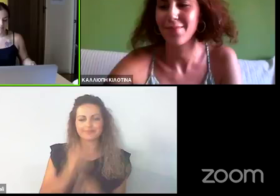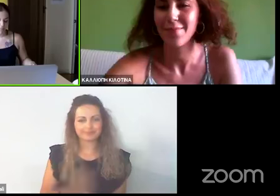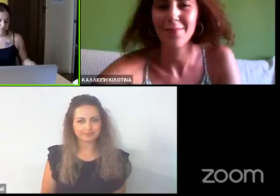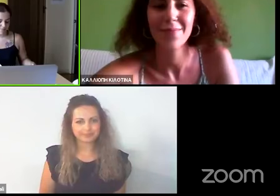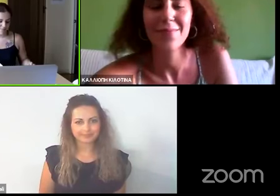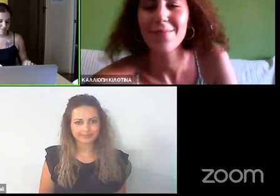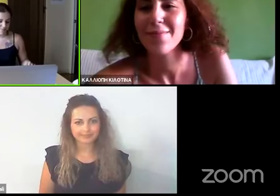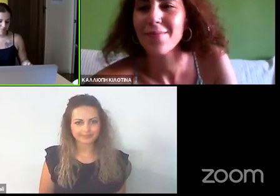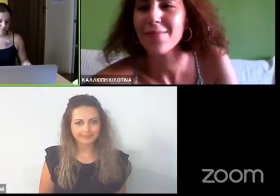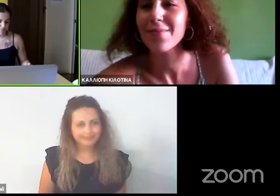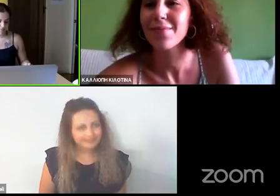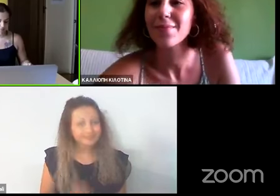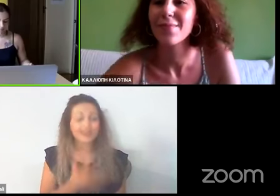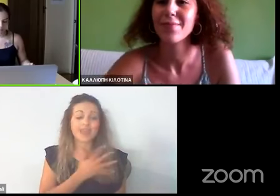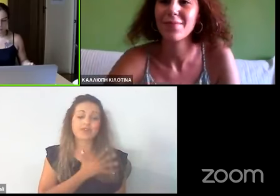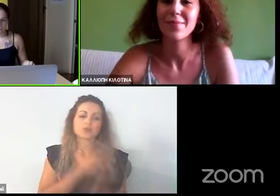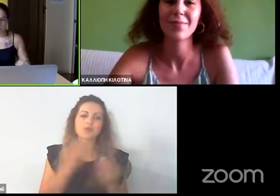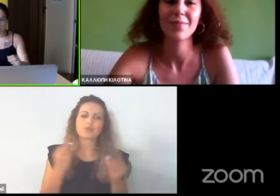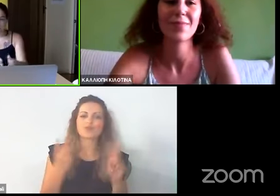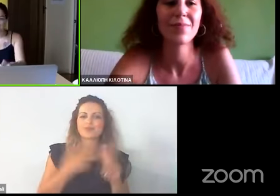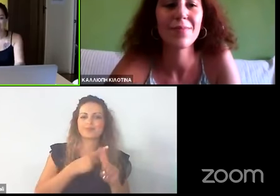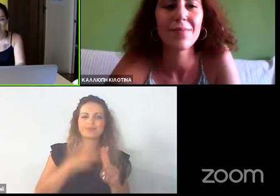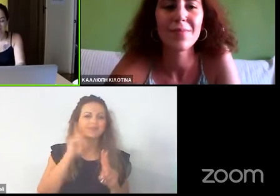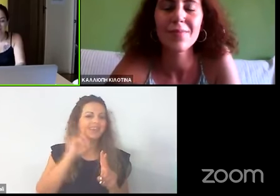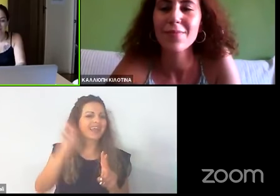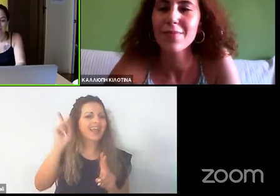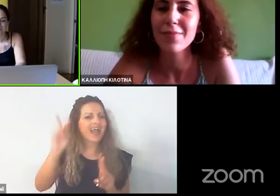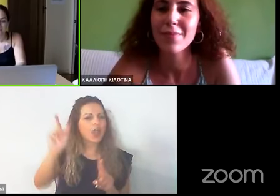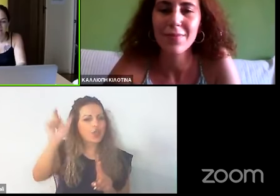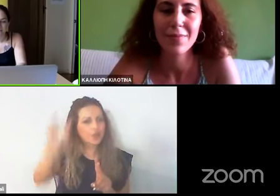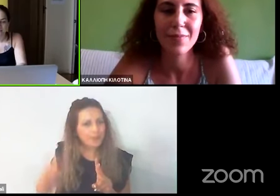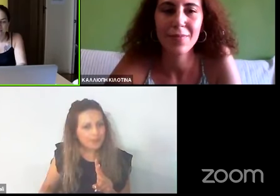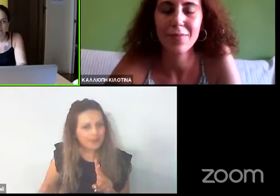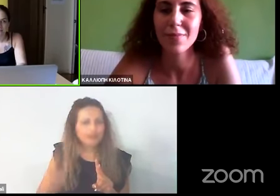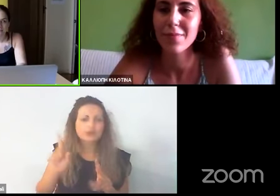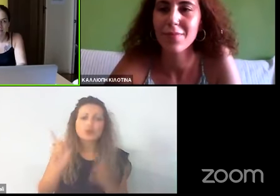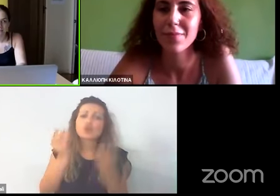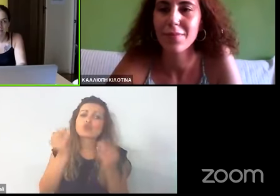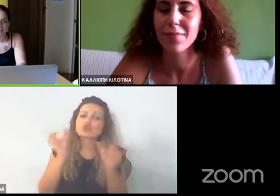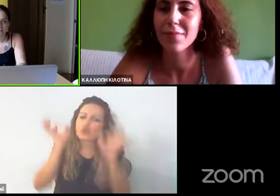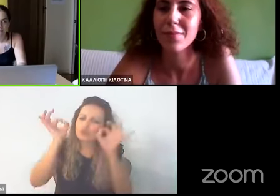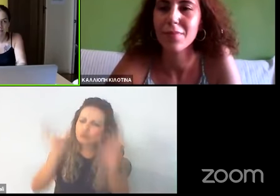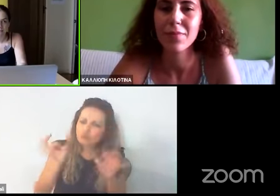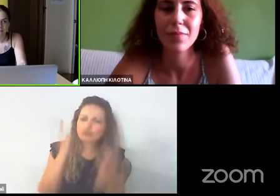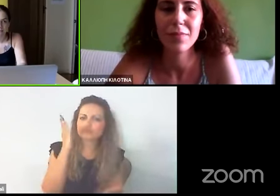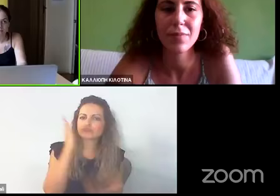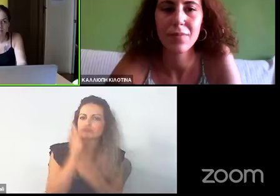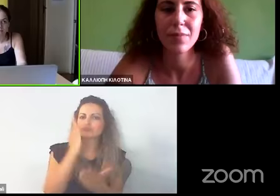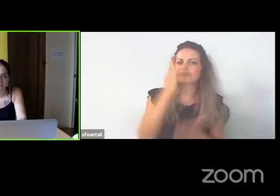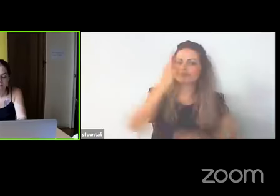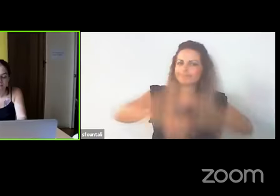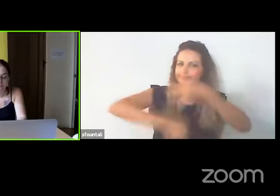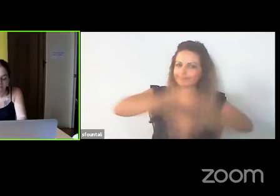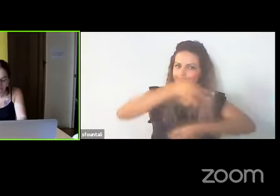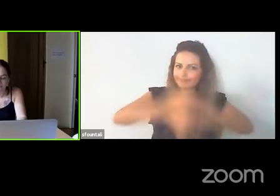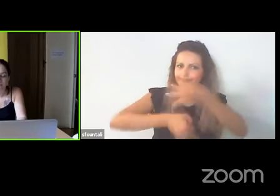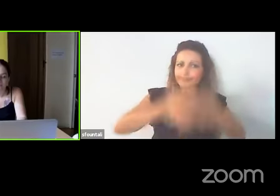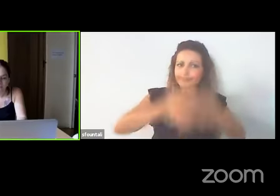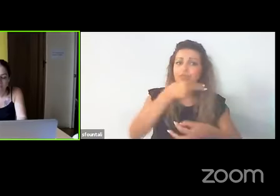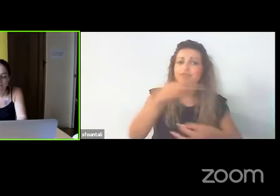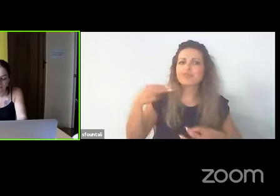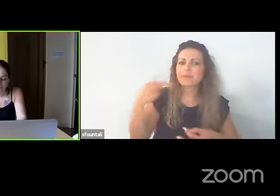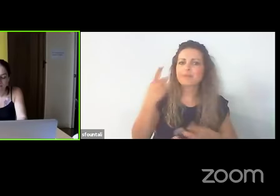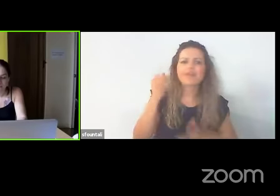Ευχαριστούμε πάρα πολύ την Καλλιόπη που με πολύ σαφή τρόπο μίλησε για το ζήτημα του βιασμού και πέραν των